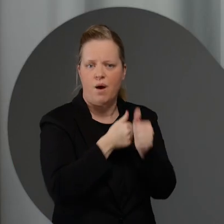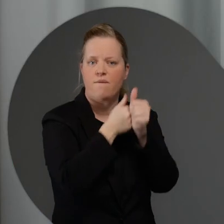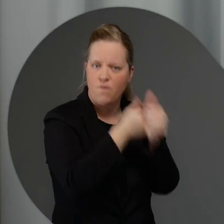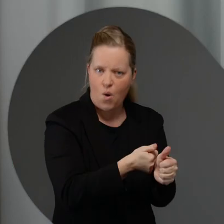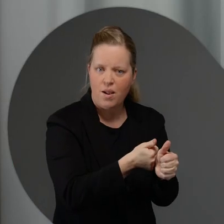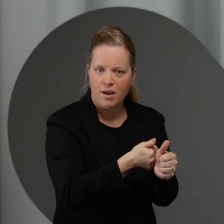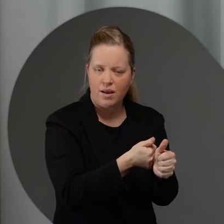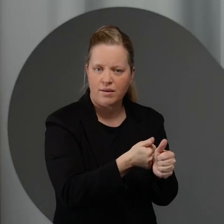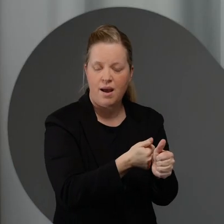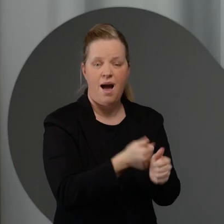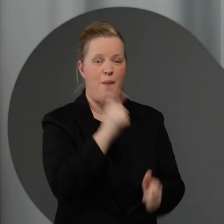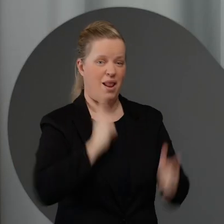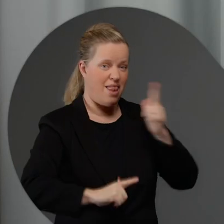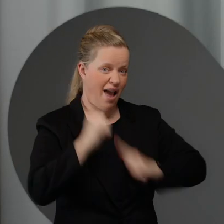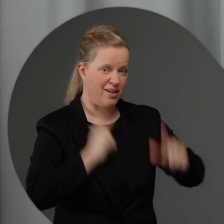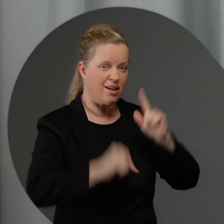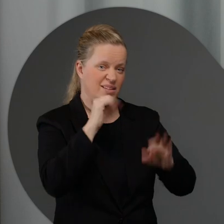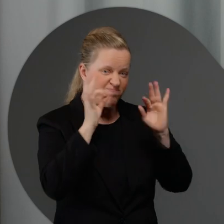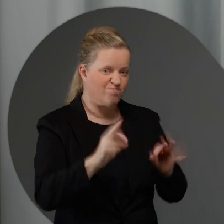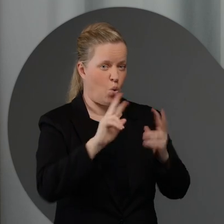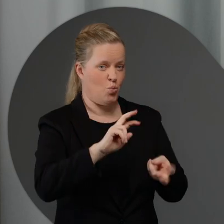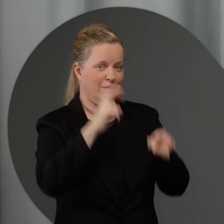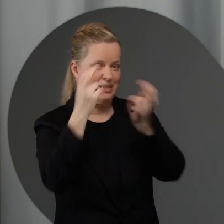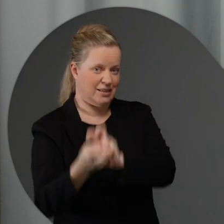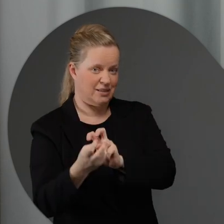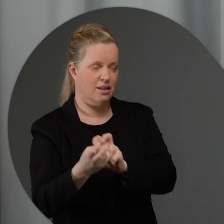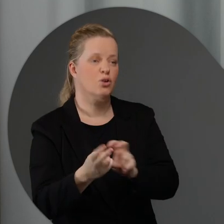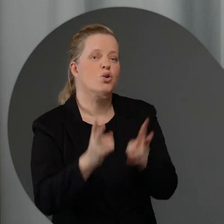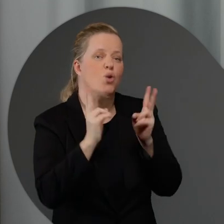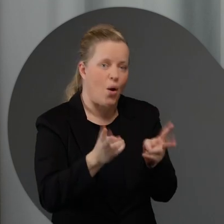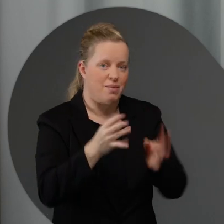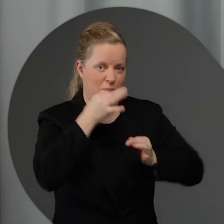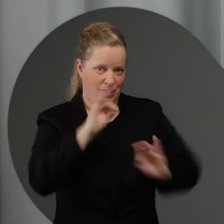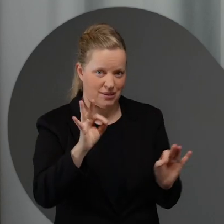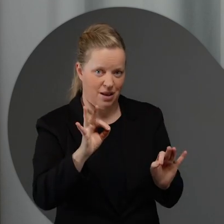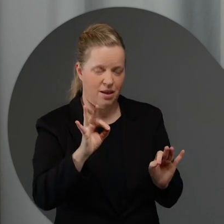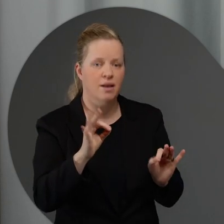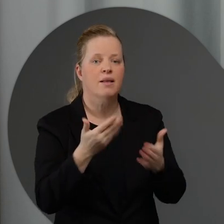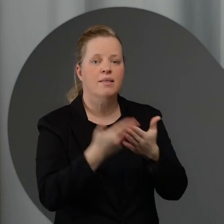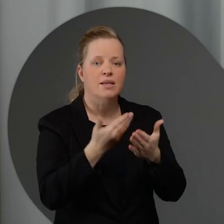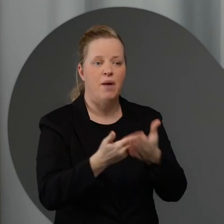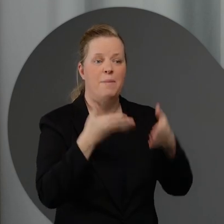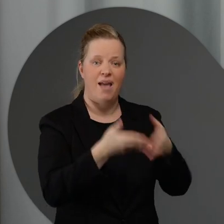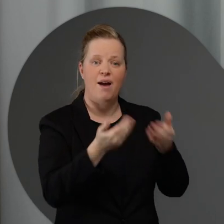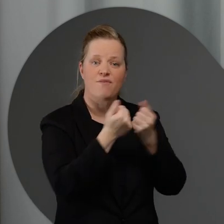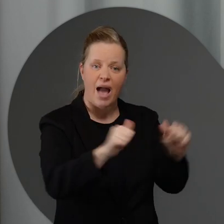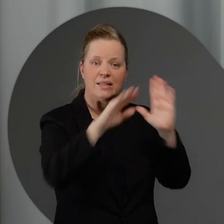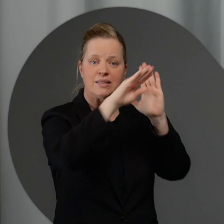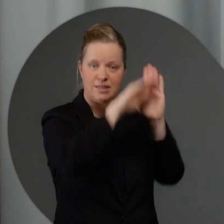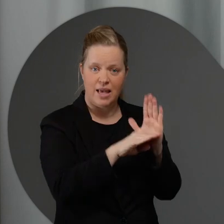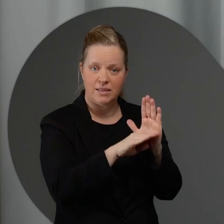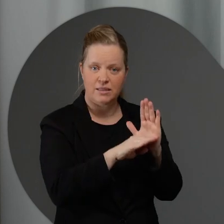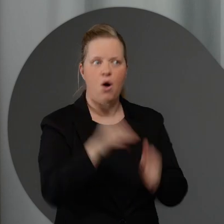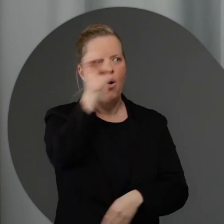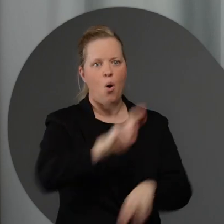Regelungen einhalten, die leider nicht so durchgesetzt werden, wie sie durchgesetzt werden könnten. Und das